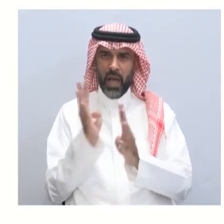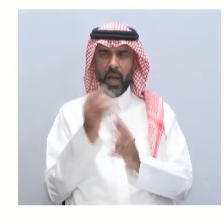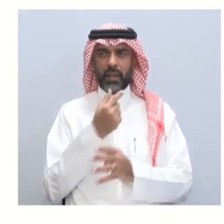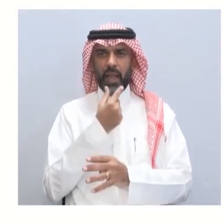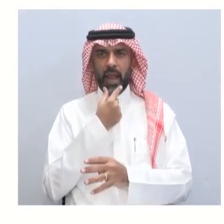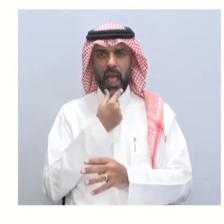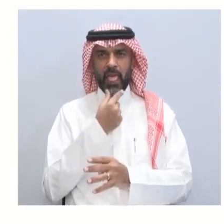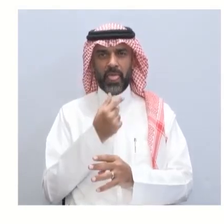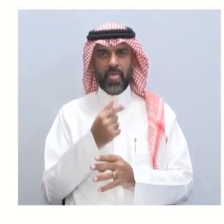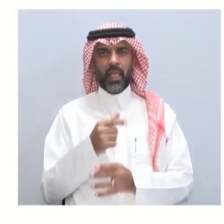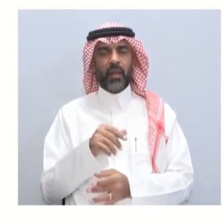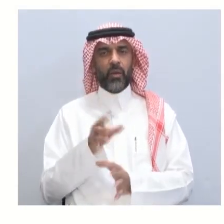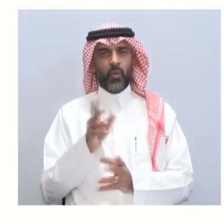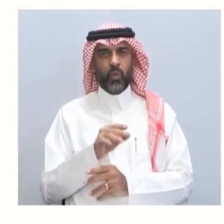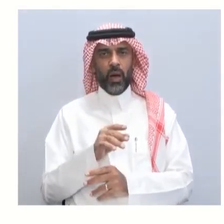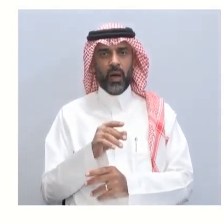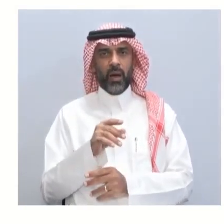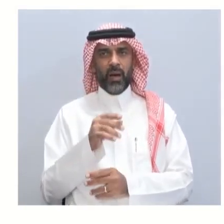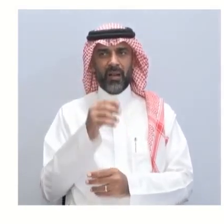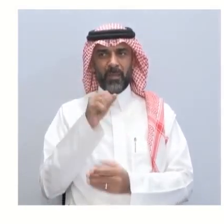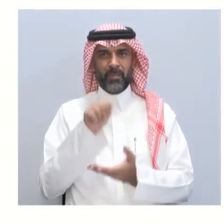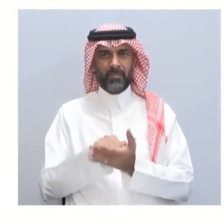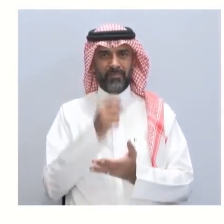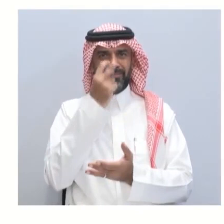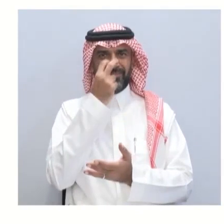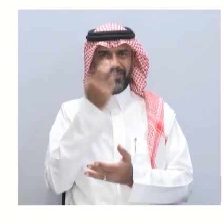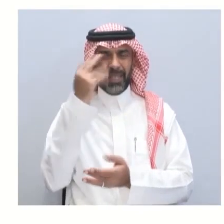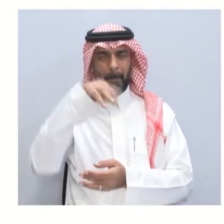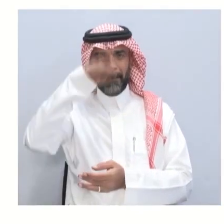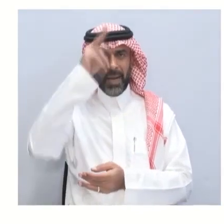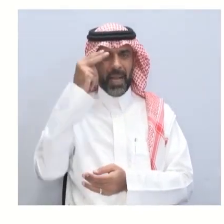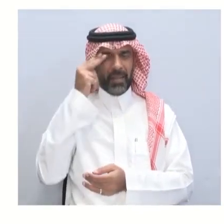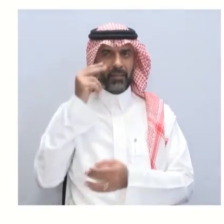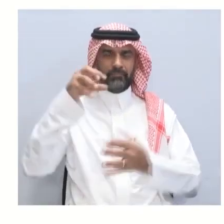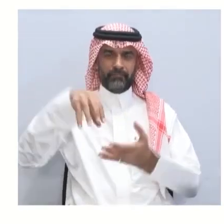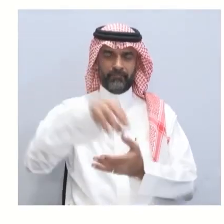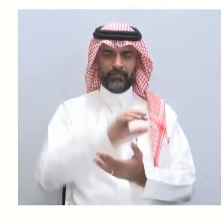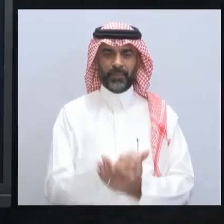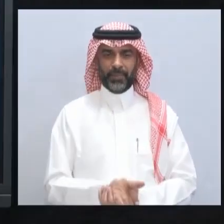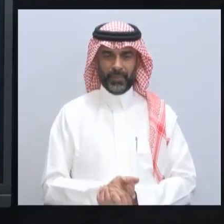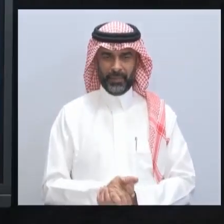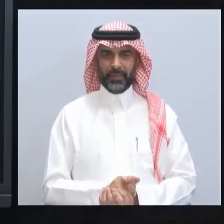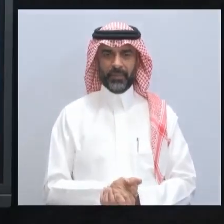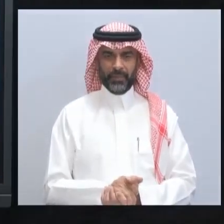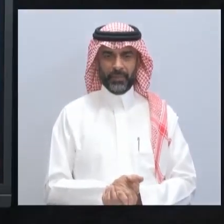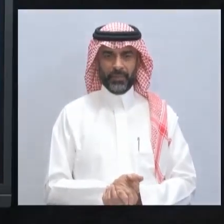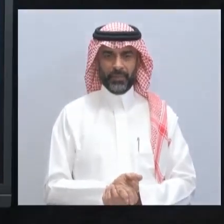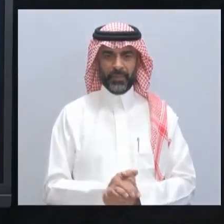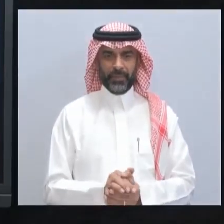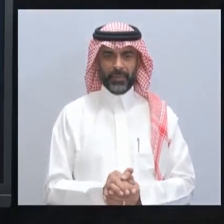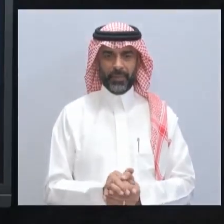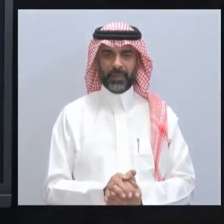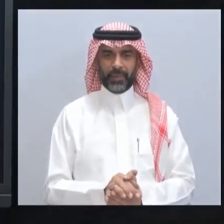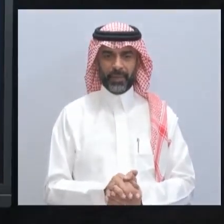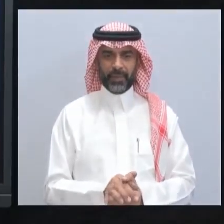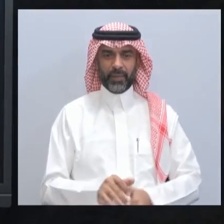باللغه الانجليزيه اذا ناخذها من التكست والفارغ سترينج او السلسله النصيه الفارغه